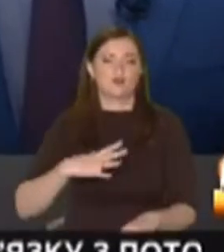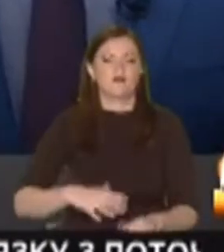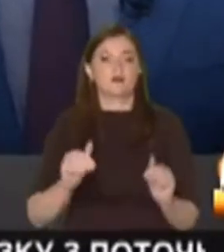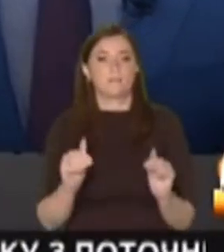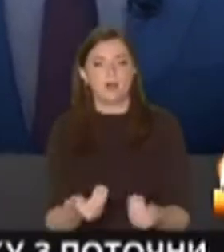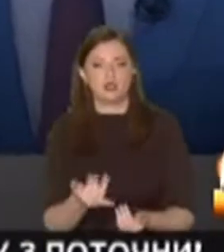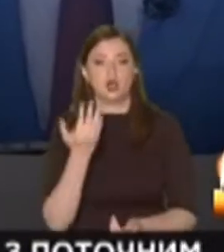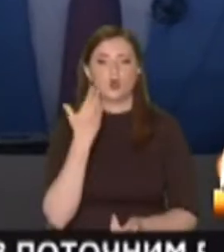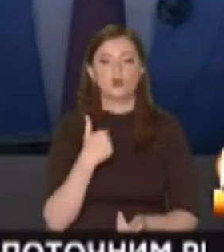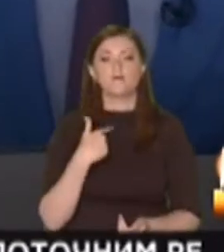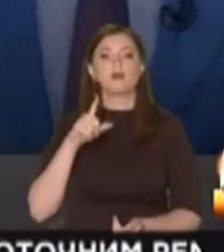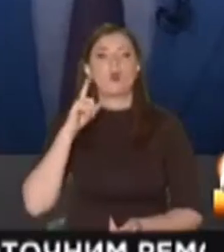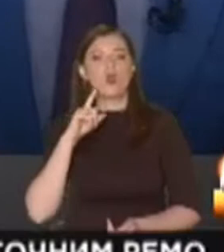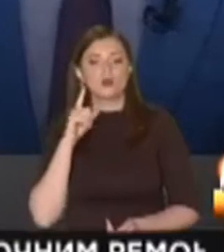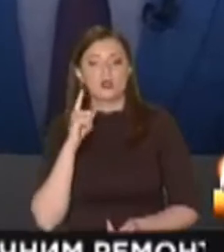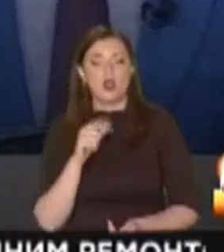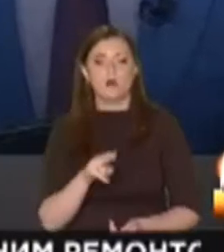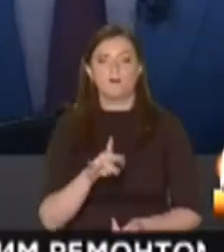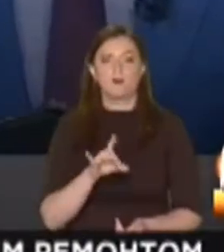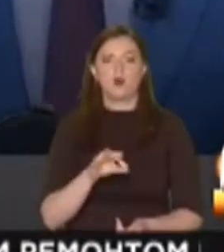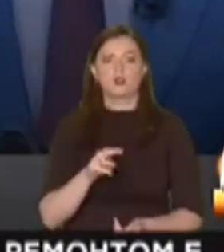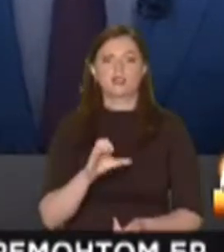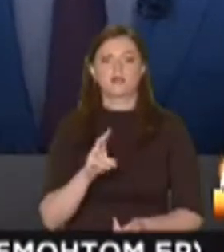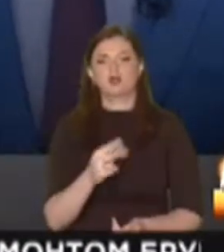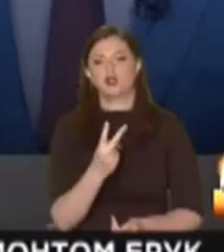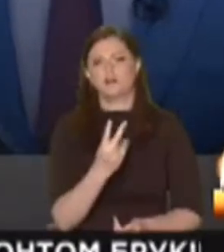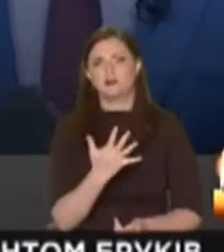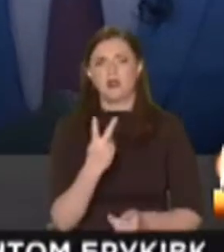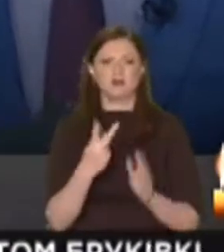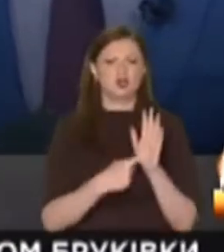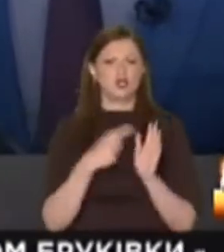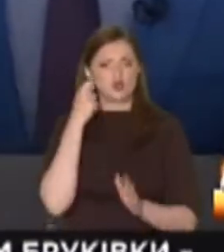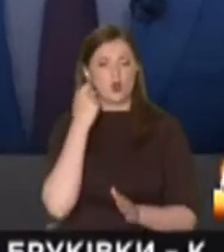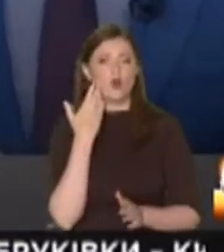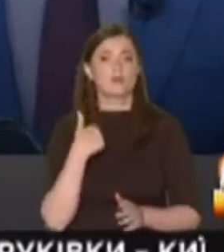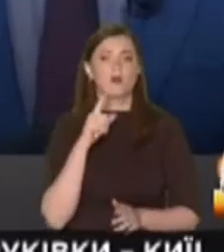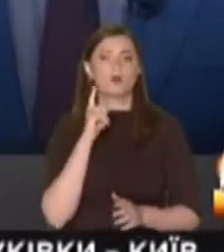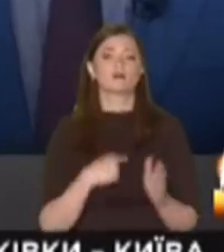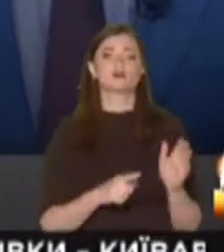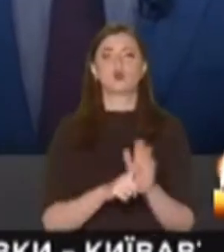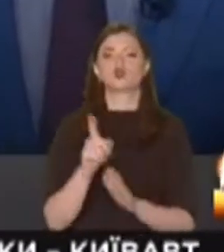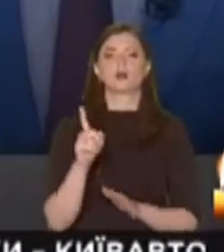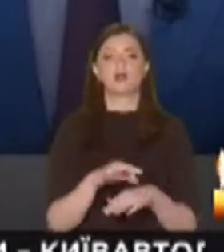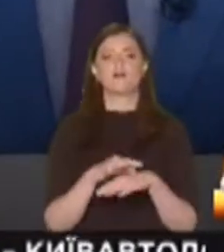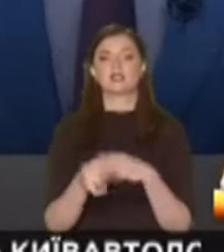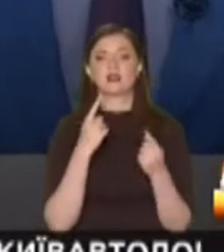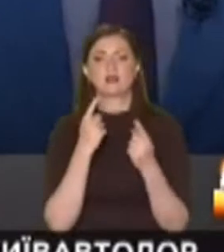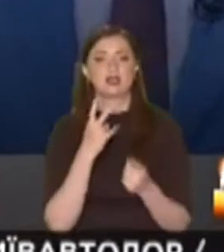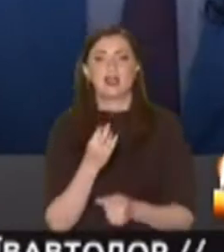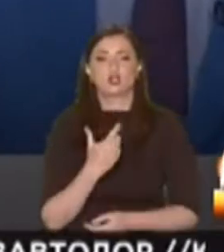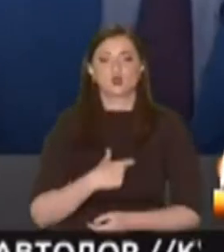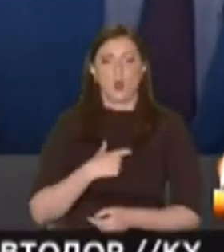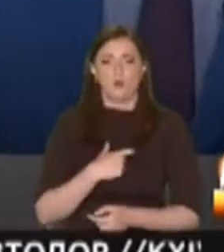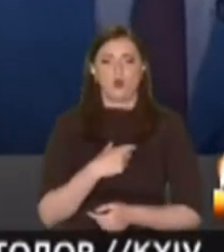І коли ми молоді, ну, а Протасевичу там 25 чи 26 років, коли ми молоді, ми спочатку починаємо вести діалог не з